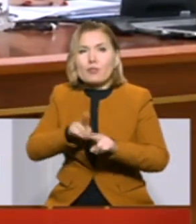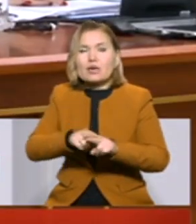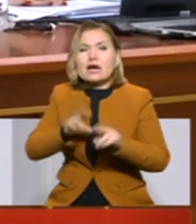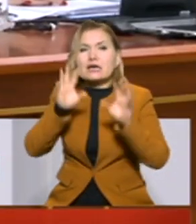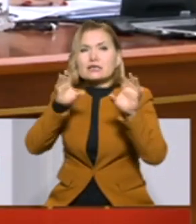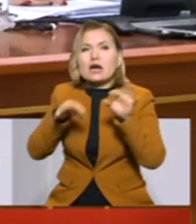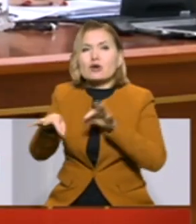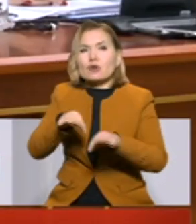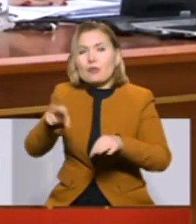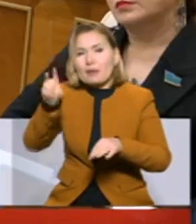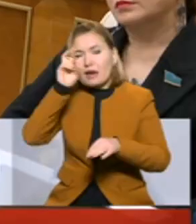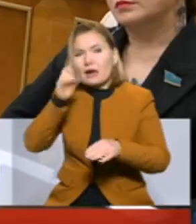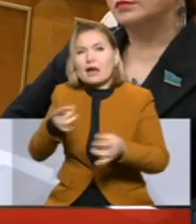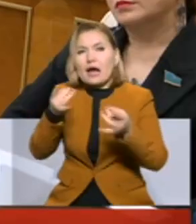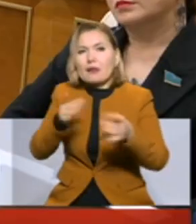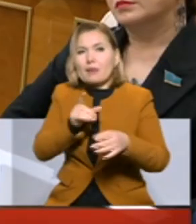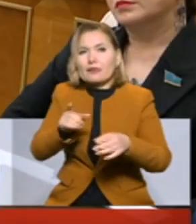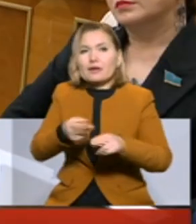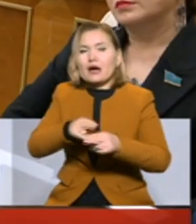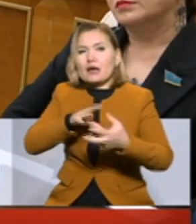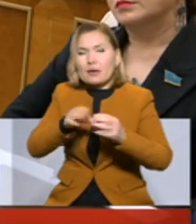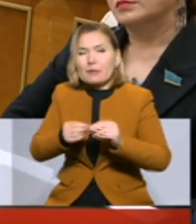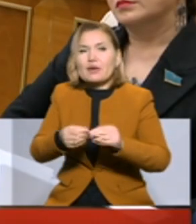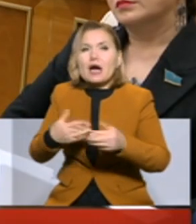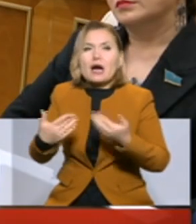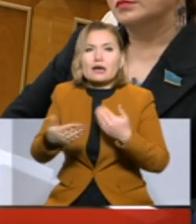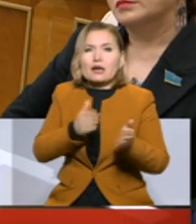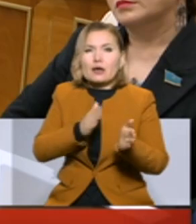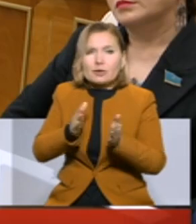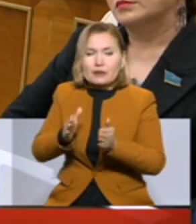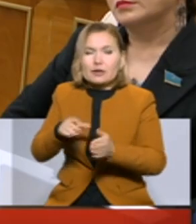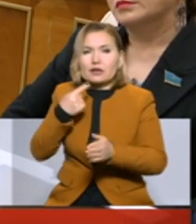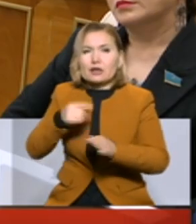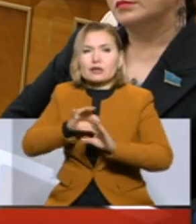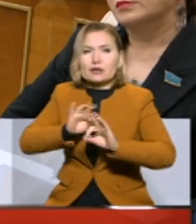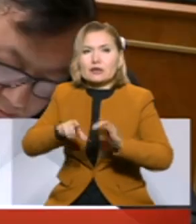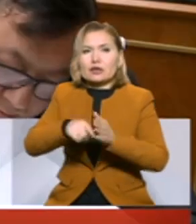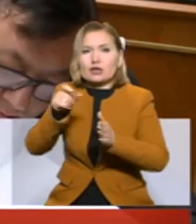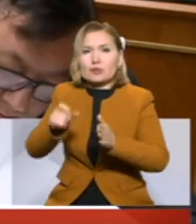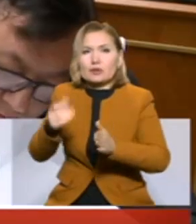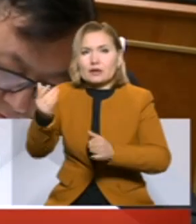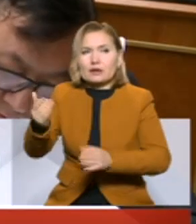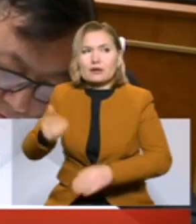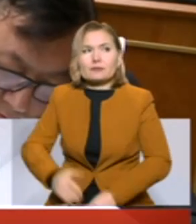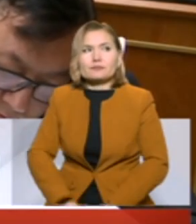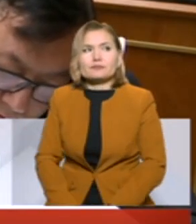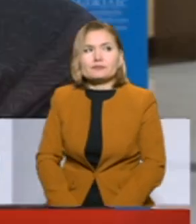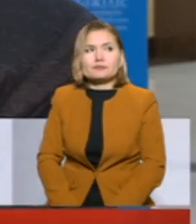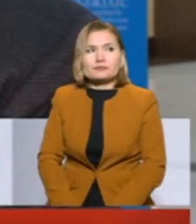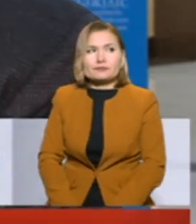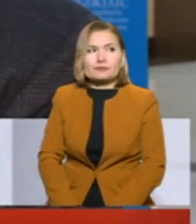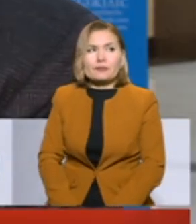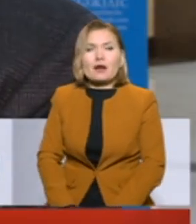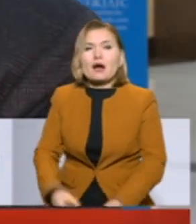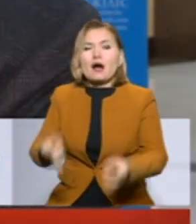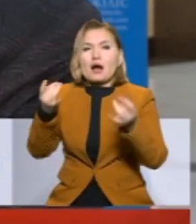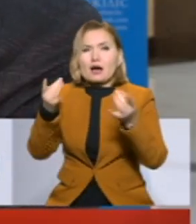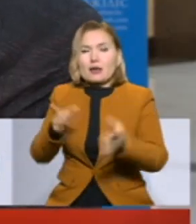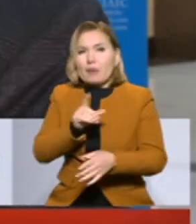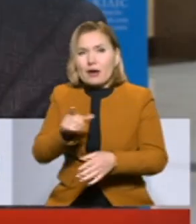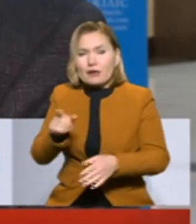мемлекеттік мекемелер мен қарапайым азаматтардың арасындағы қатынасты да реттейді, дейді депутаттар. Қарапайым азамат қарап